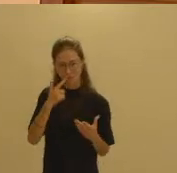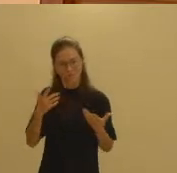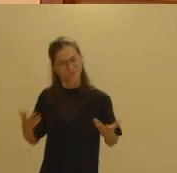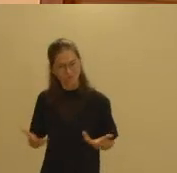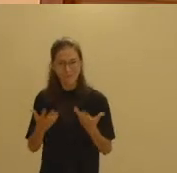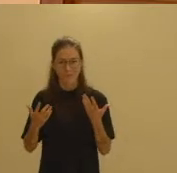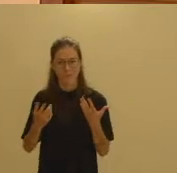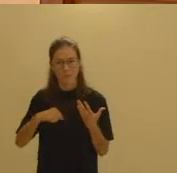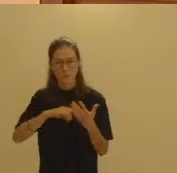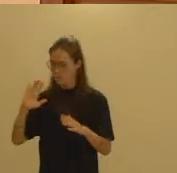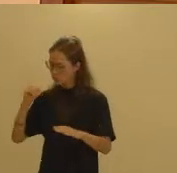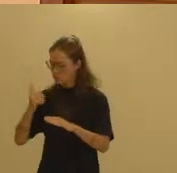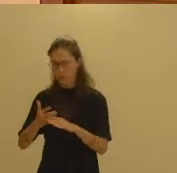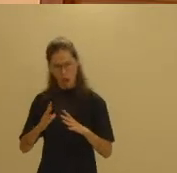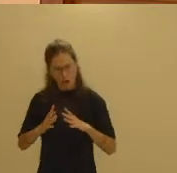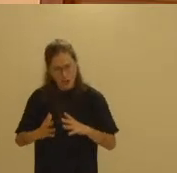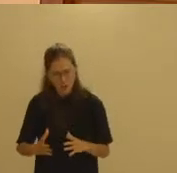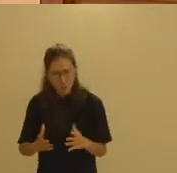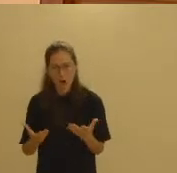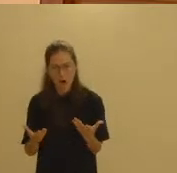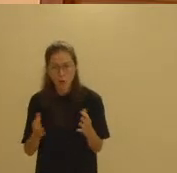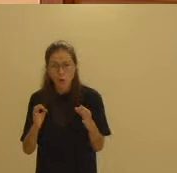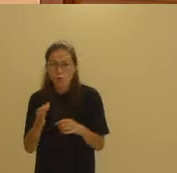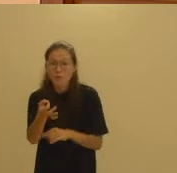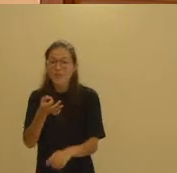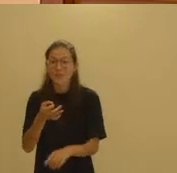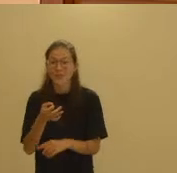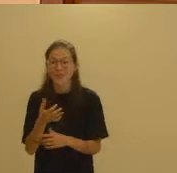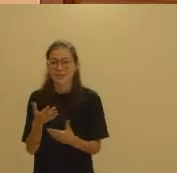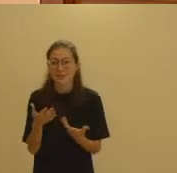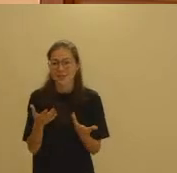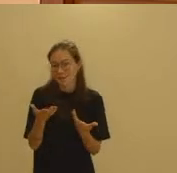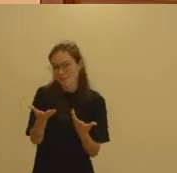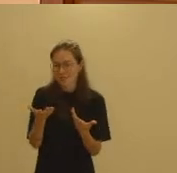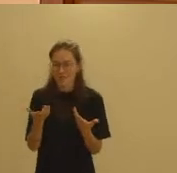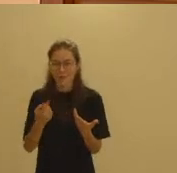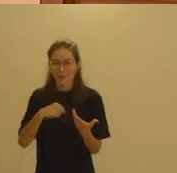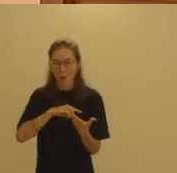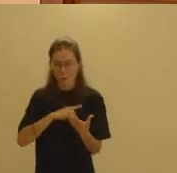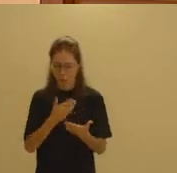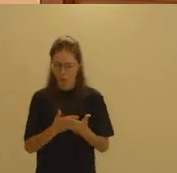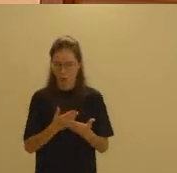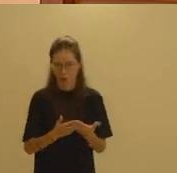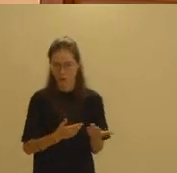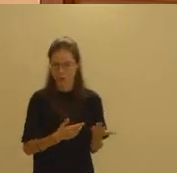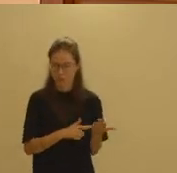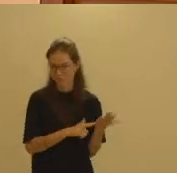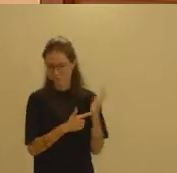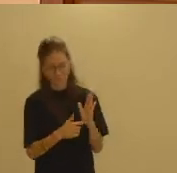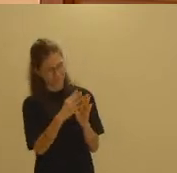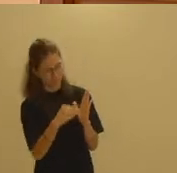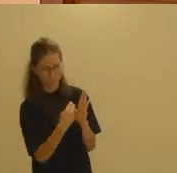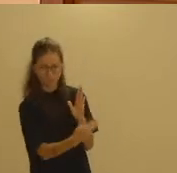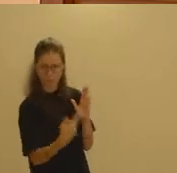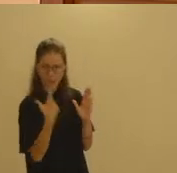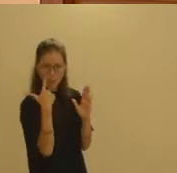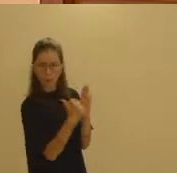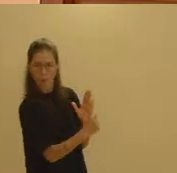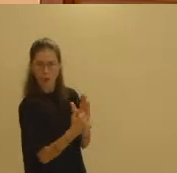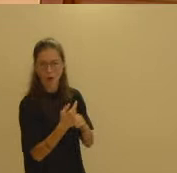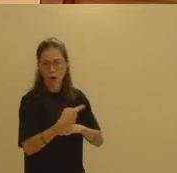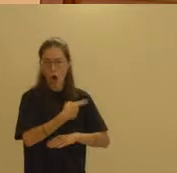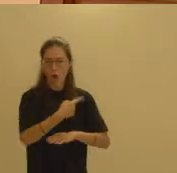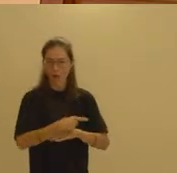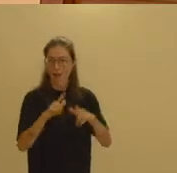de nos engagements, comme tu l'as dit, Laetitia, et nous pensons développer encore, voilà, cette stratégie sur